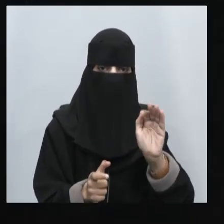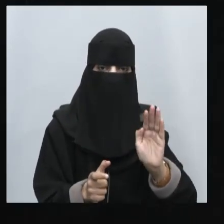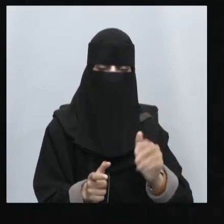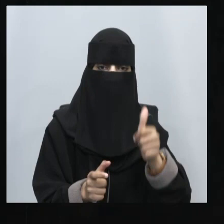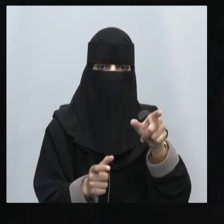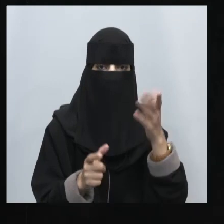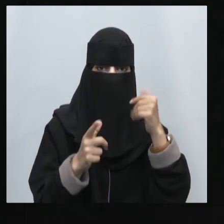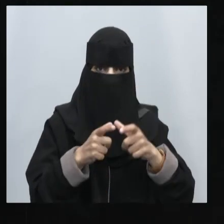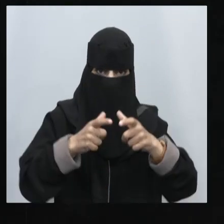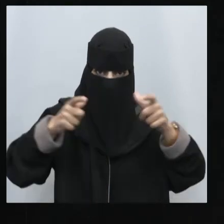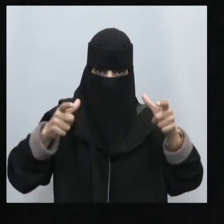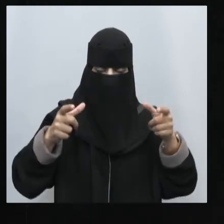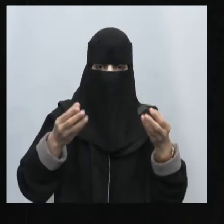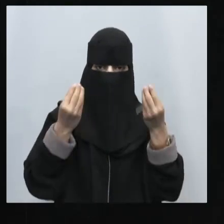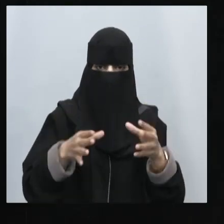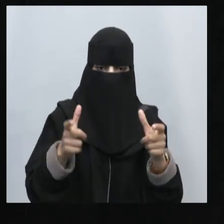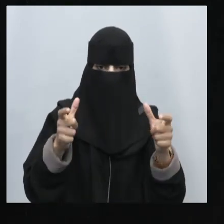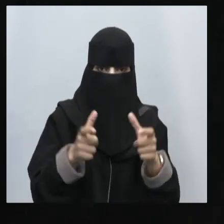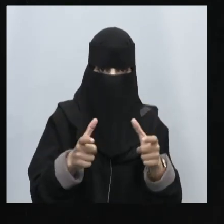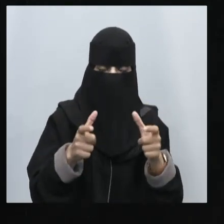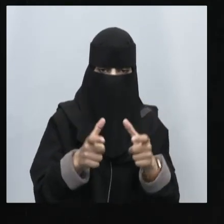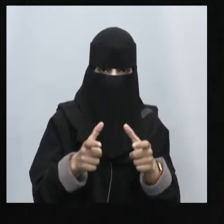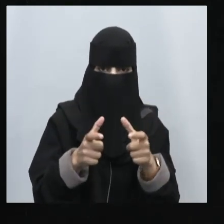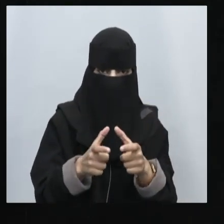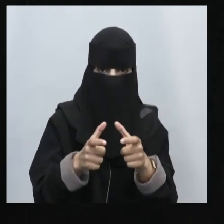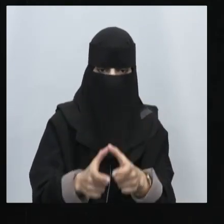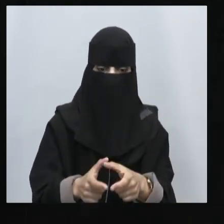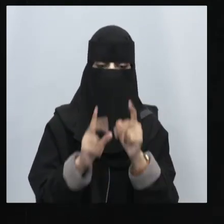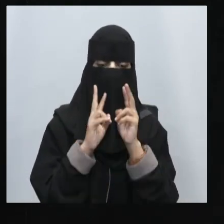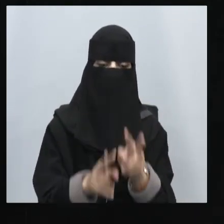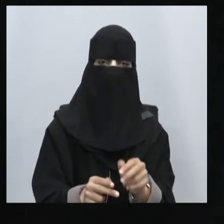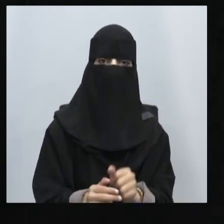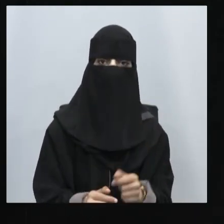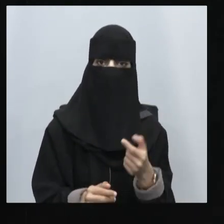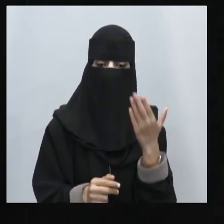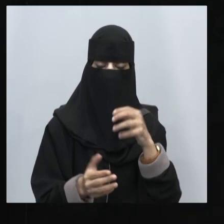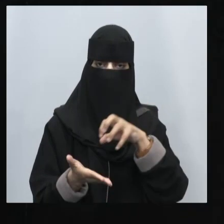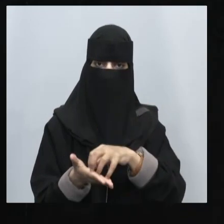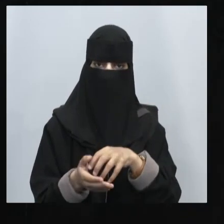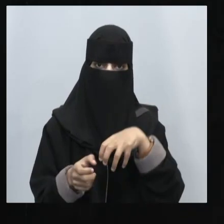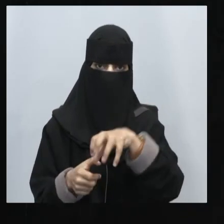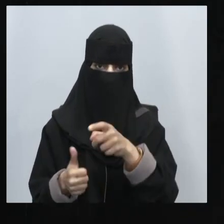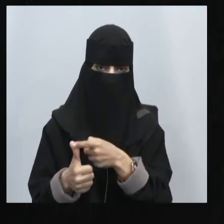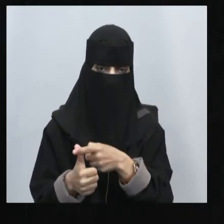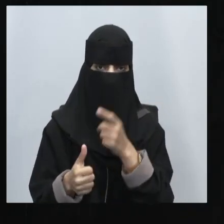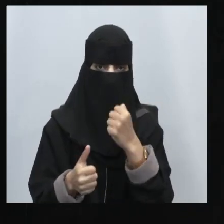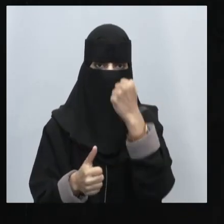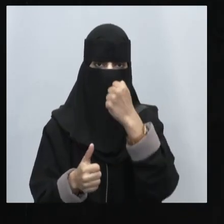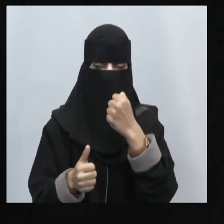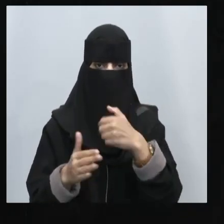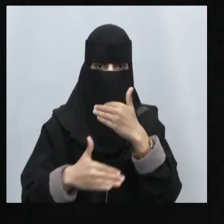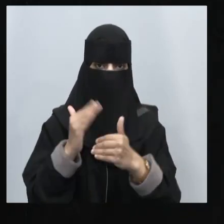تقلص مساحه الدوله العباسيه في تلك الفتره فكان العصر الاول هو عصر القوه والازدهار